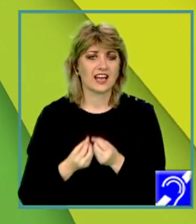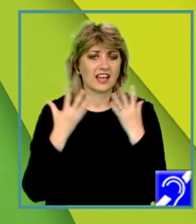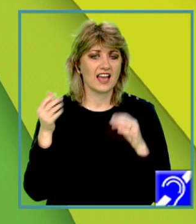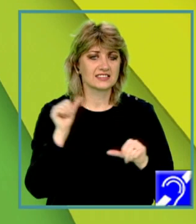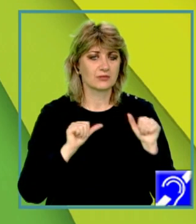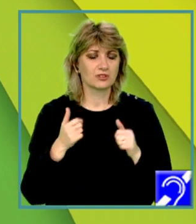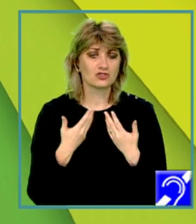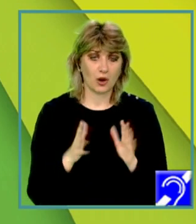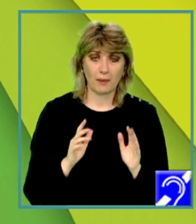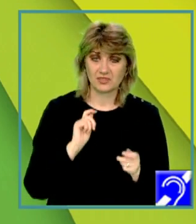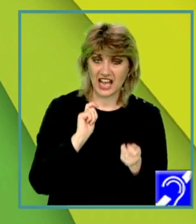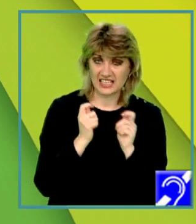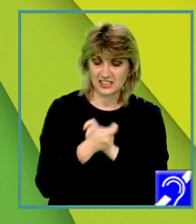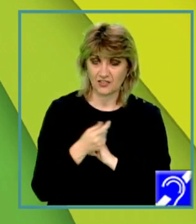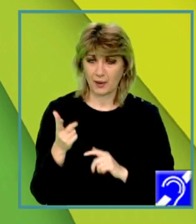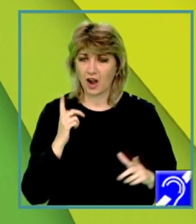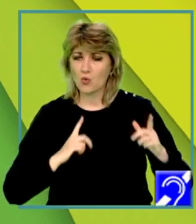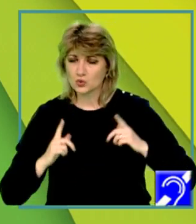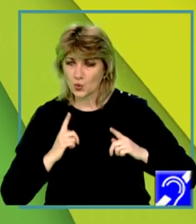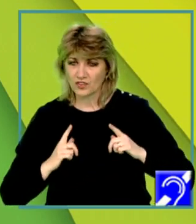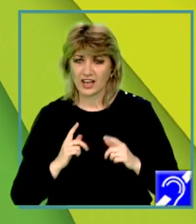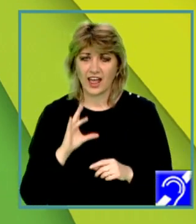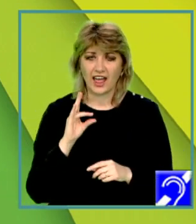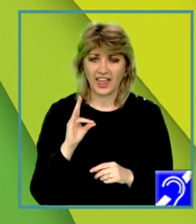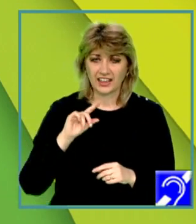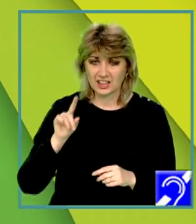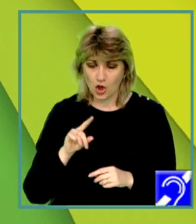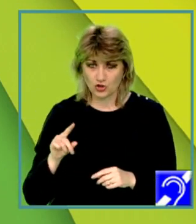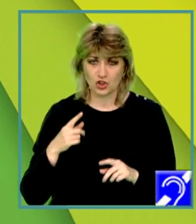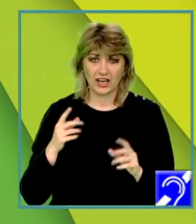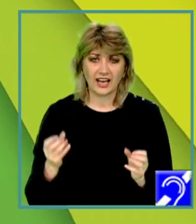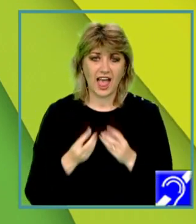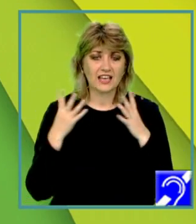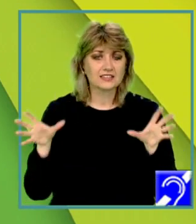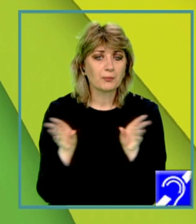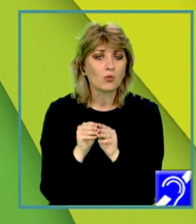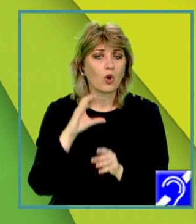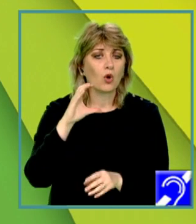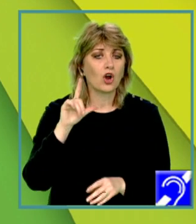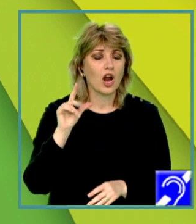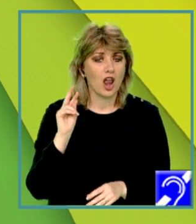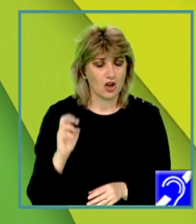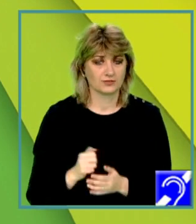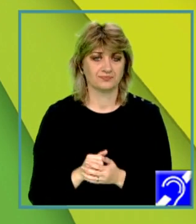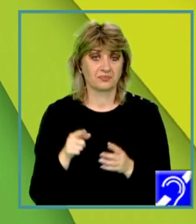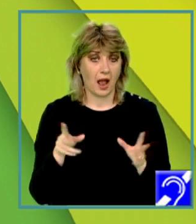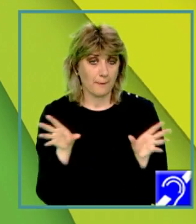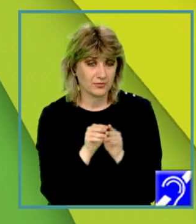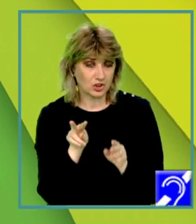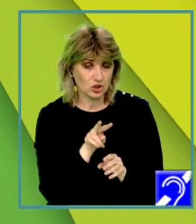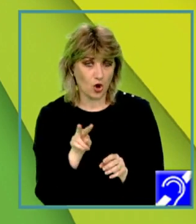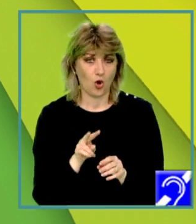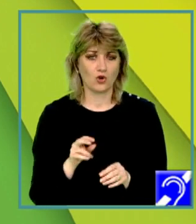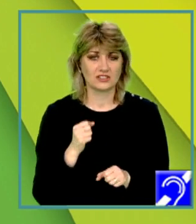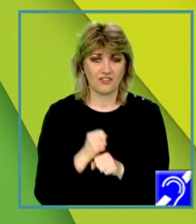de la transformarea pe care o suferă hidrogenul în reacție cu clor hidrogenul și clorul se combină și formează